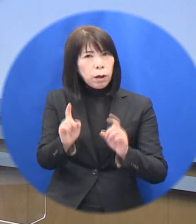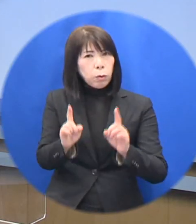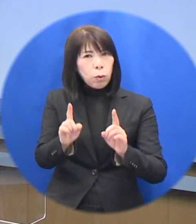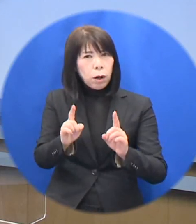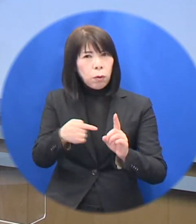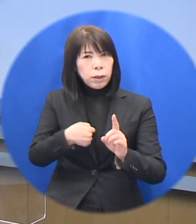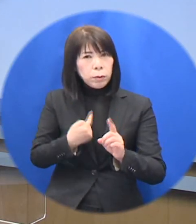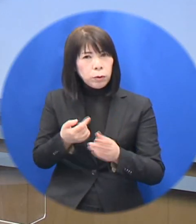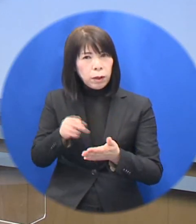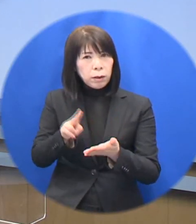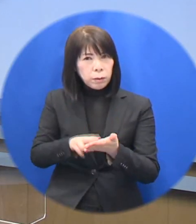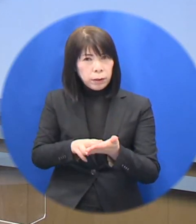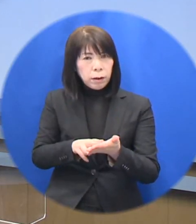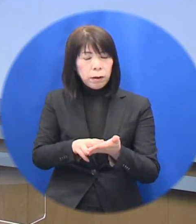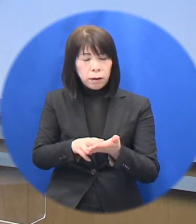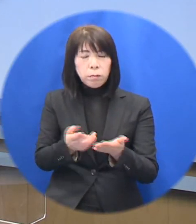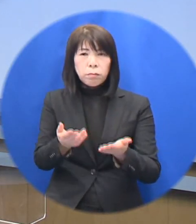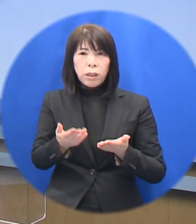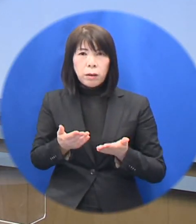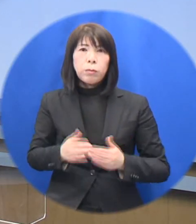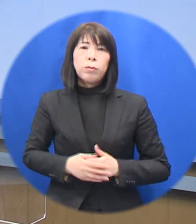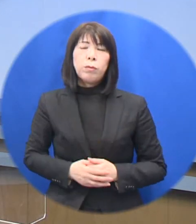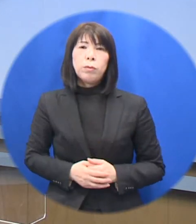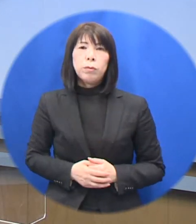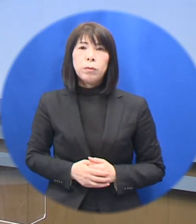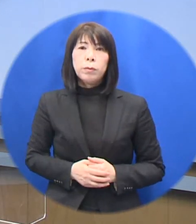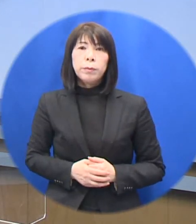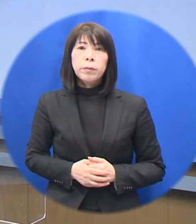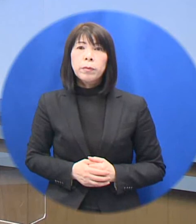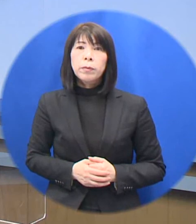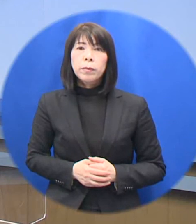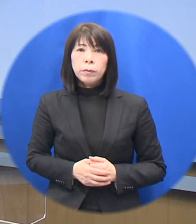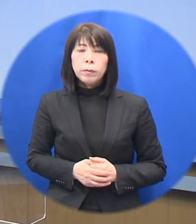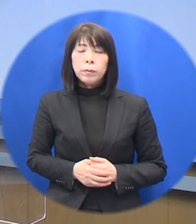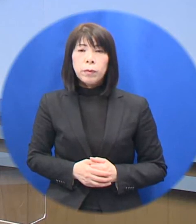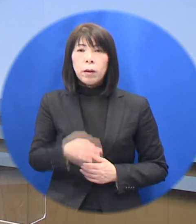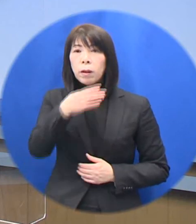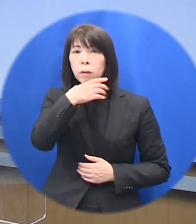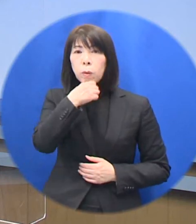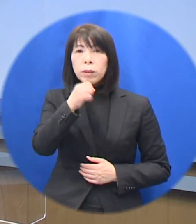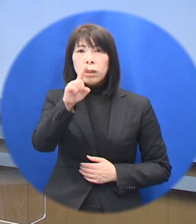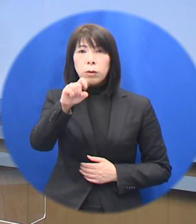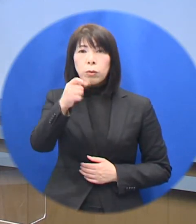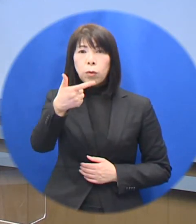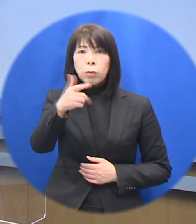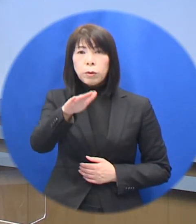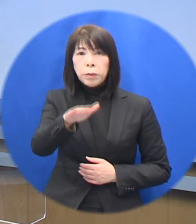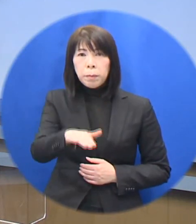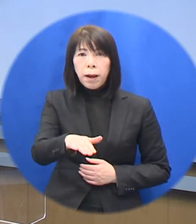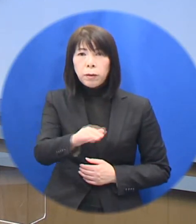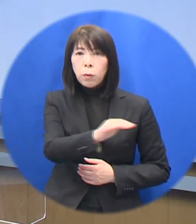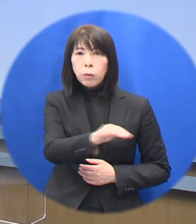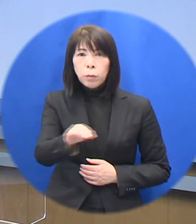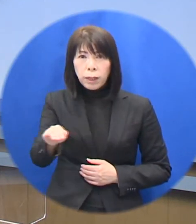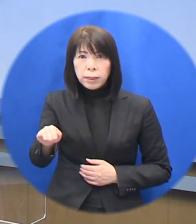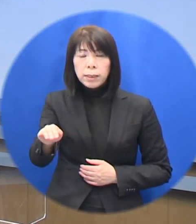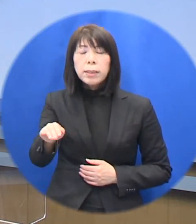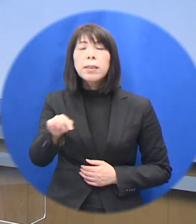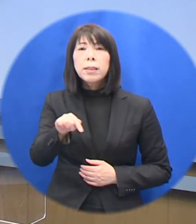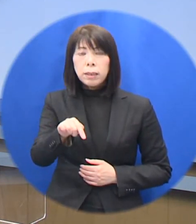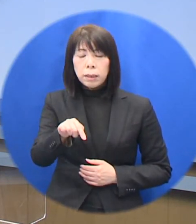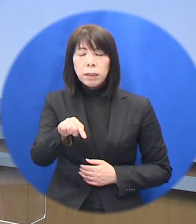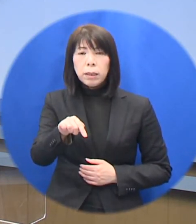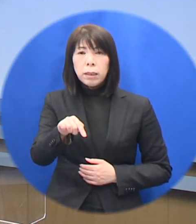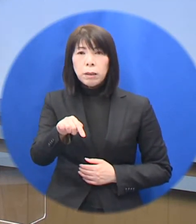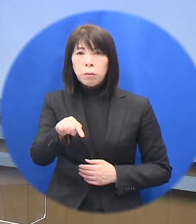ないということになります。でさらにはその、まあ、今回その16歳未満のお子さんはですね、はい、